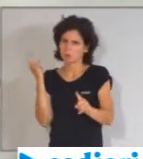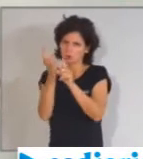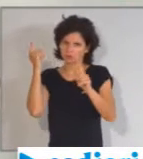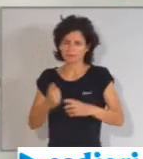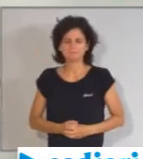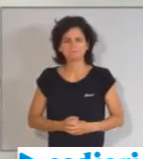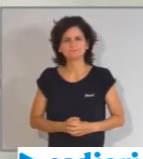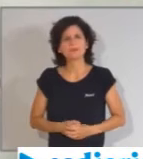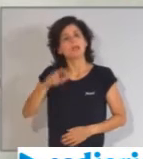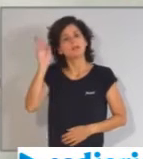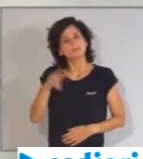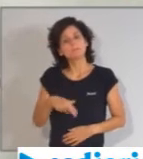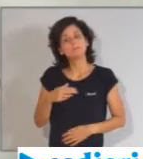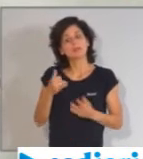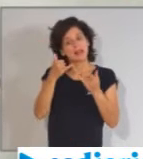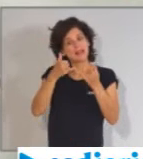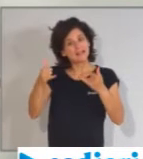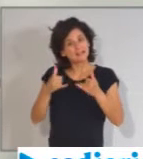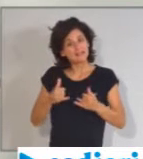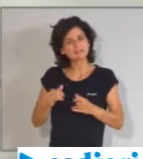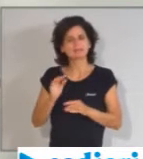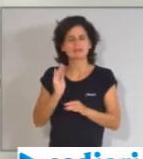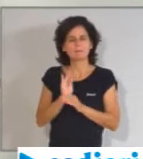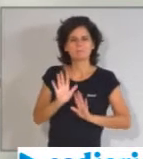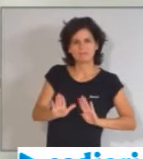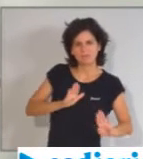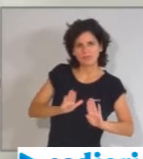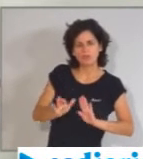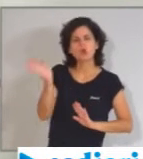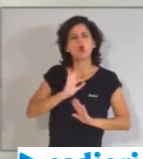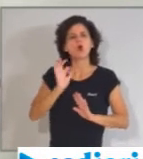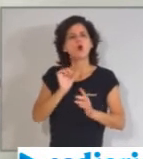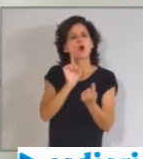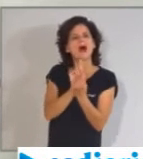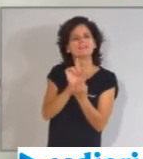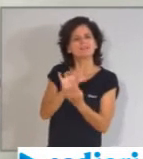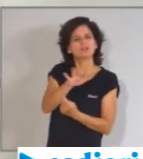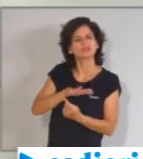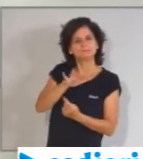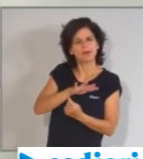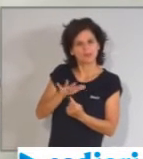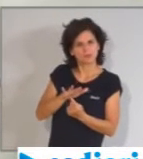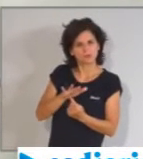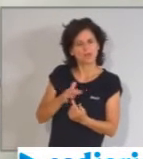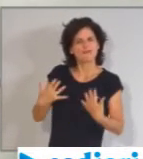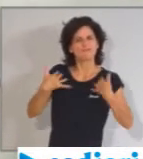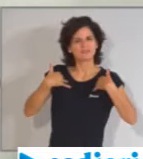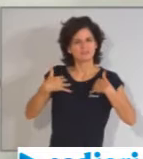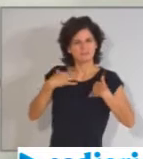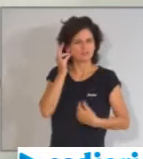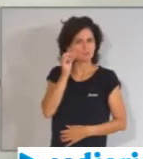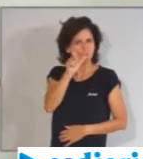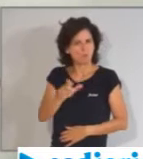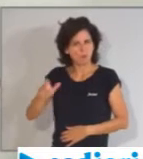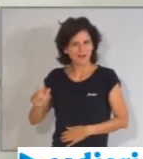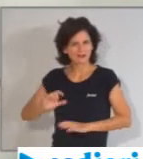i dissenya eines de prevenció, així com també d'atenció a dones víctimes de violències sexuals. Aquesta estratègia